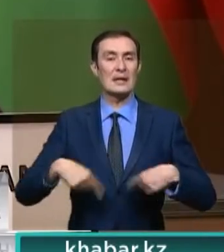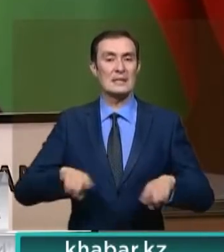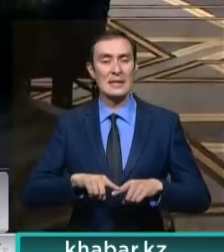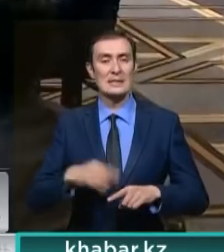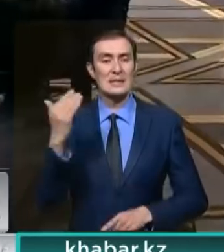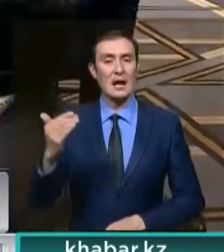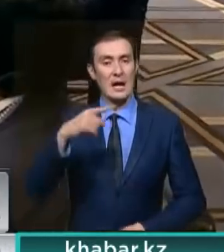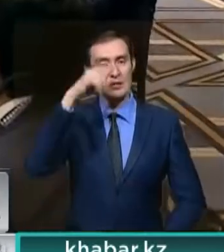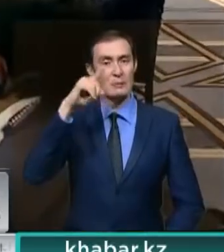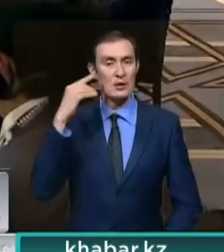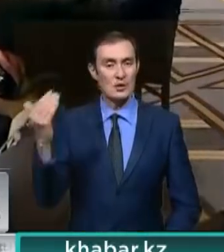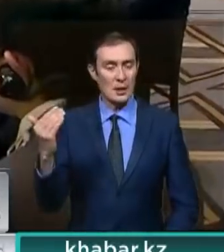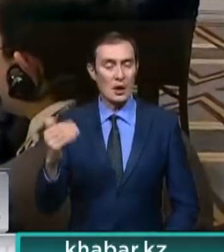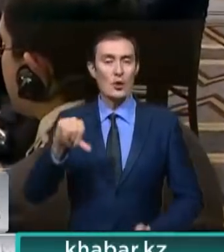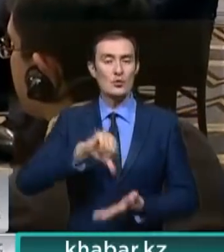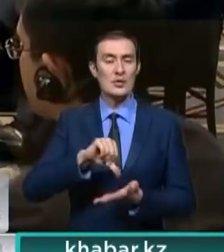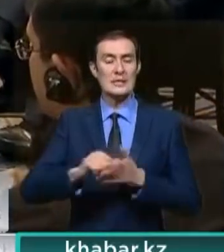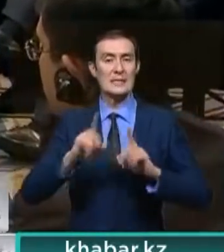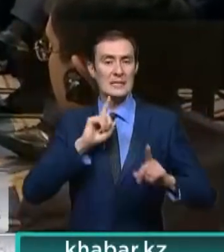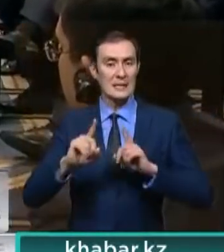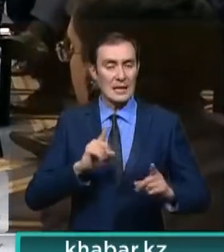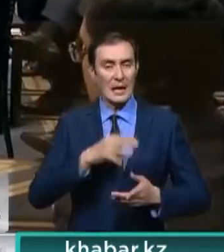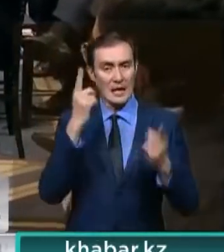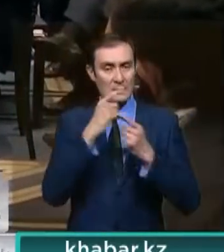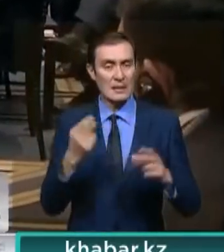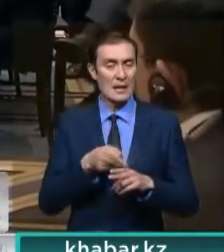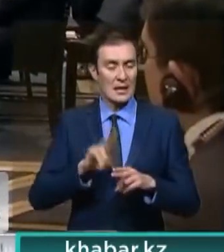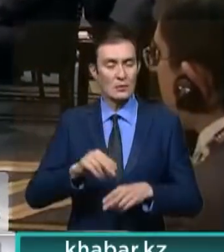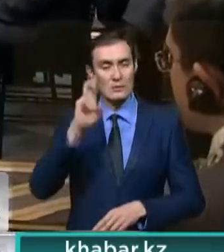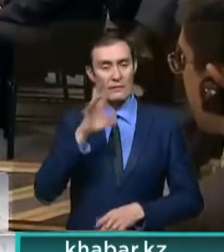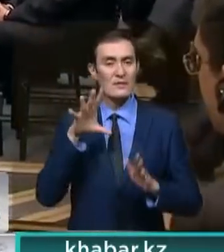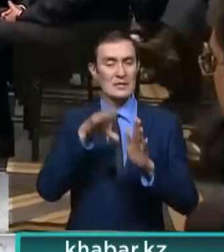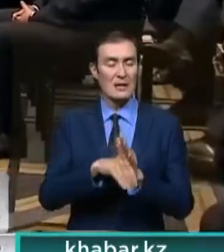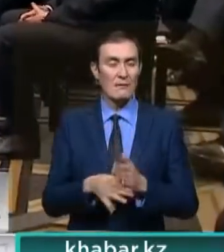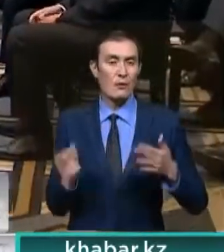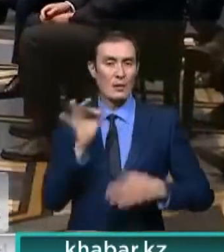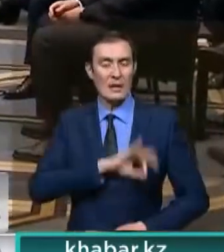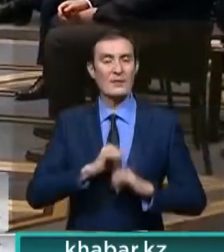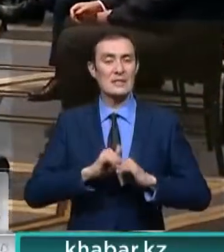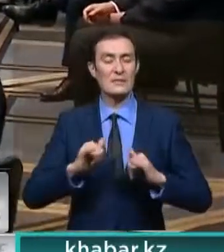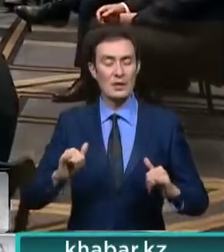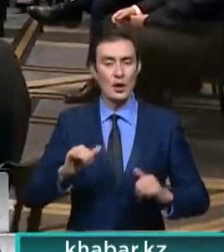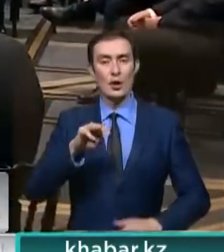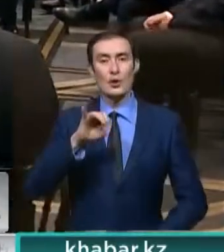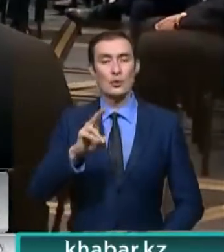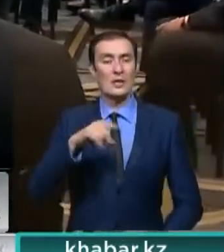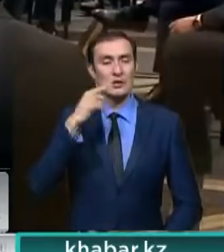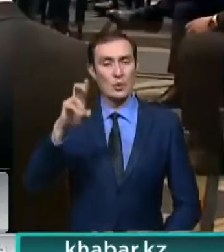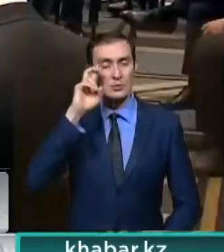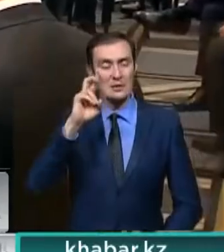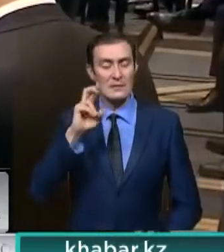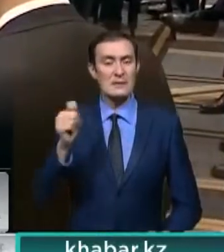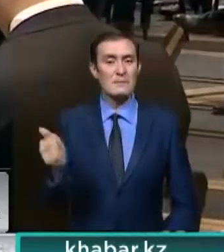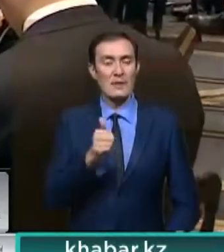организации принадлежит Азербайджану. Участники заседания отметили, эта страна внесла свой вклад в ее развитие. Тюркоязычные страны одними